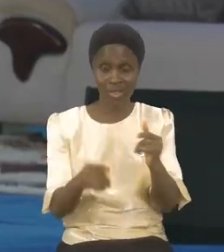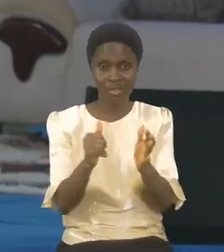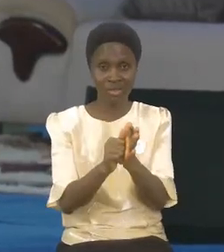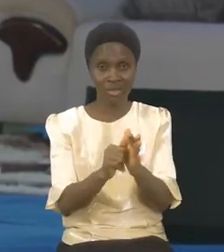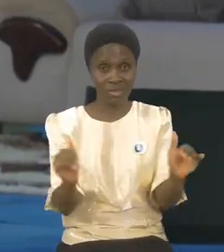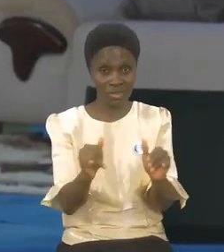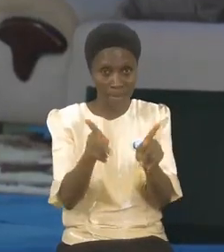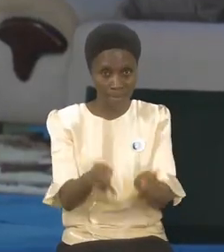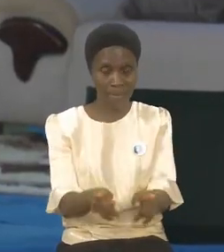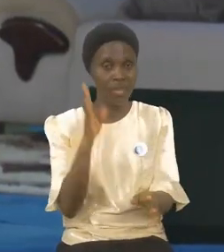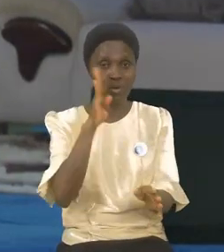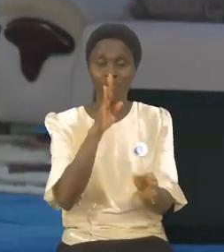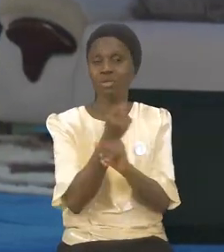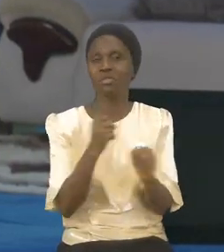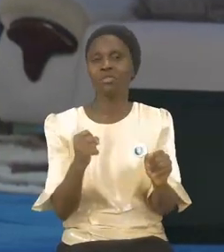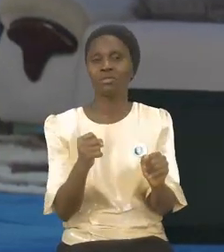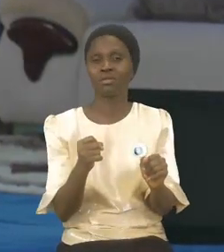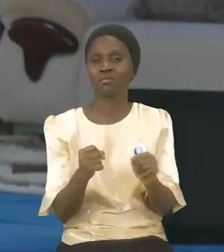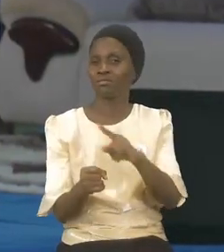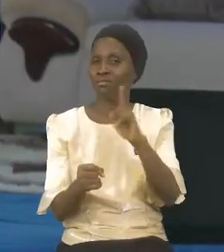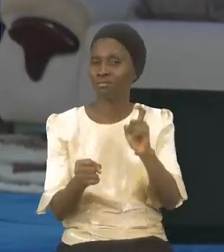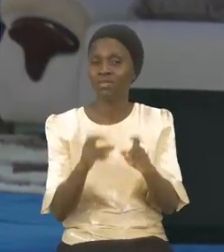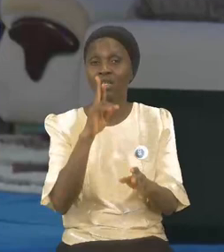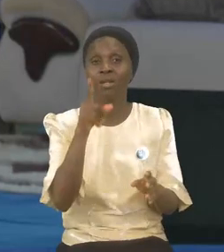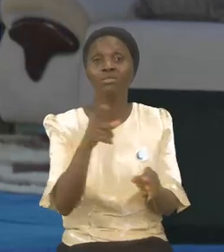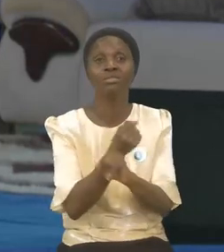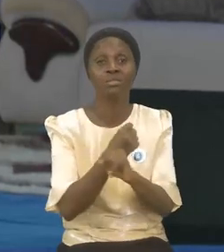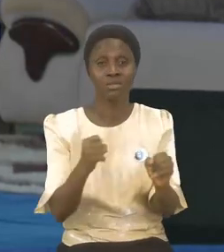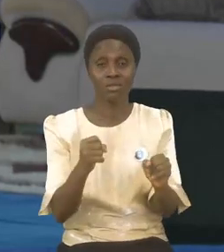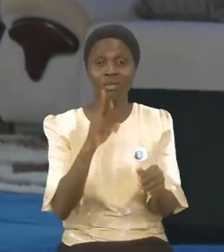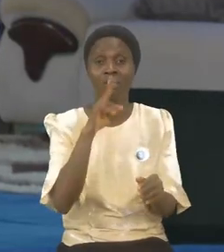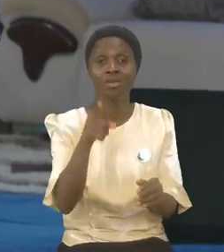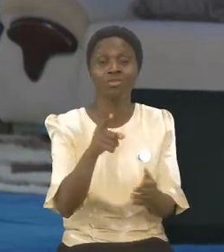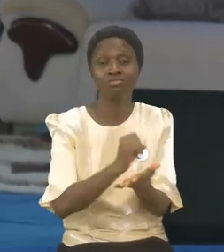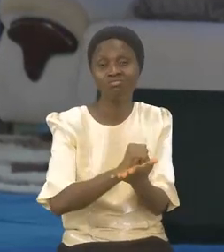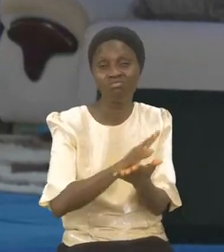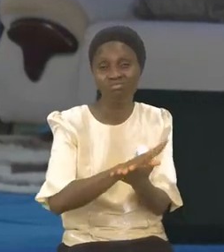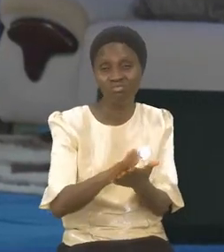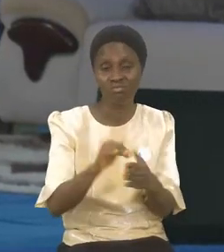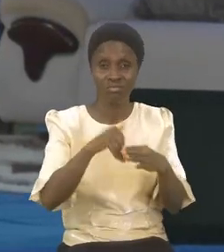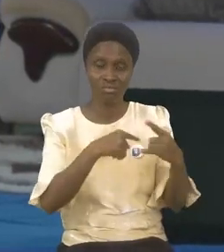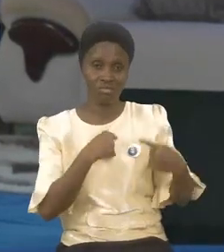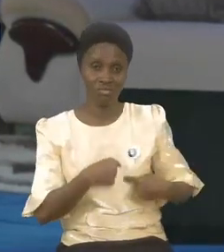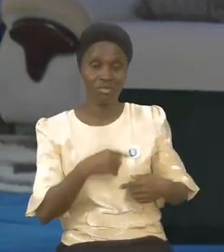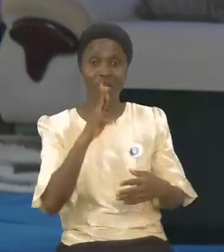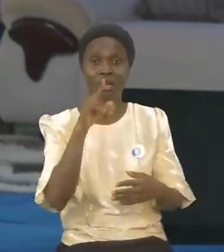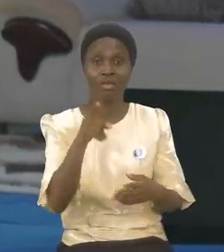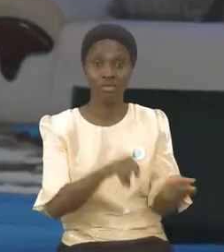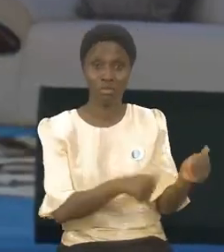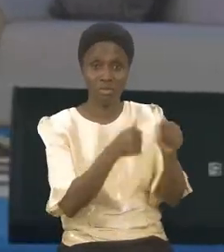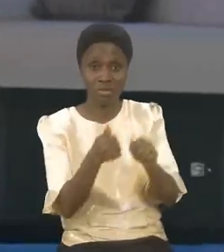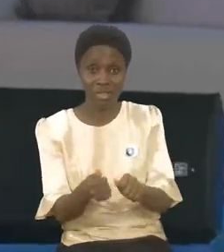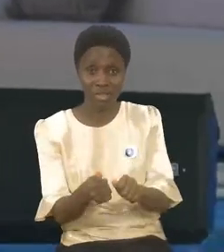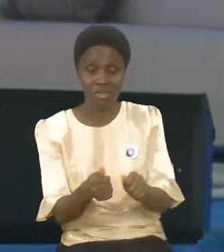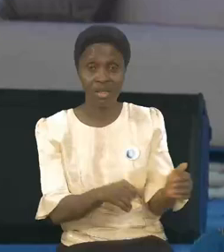Et es-tu sauvé? Est-ce que tu as gardé le salut? Es-tu sanctifié? Est-ce que tu demeures dans